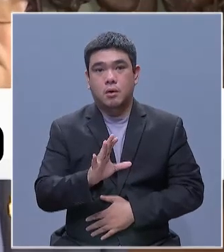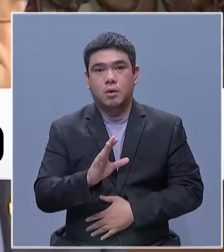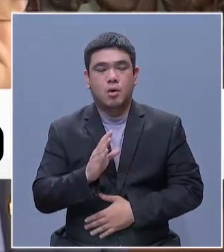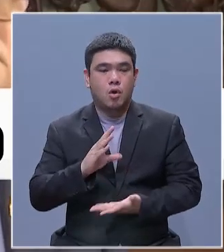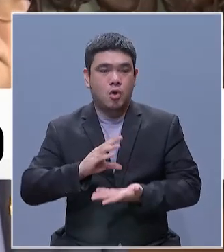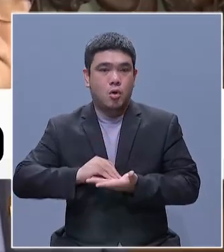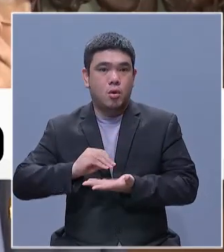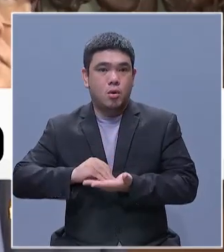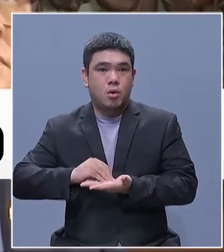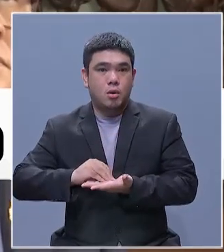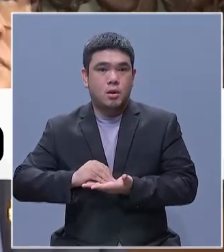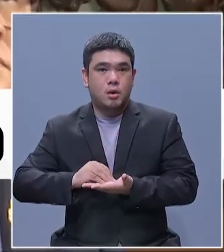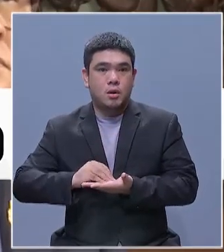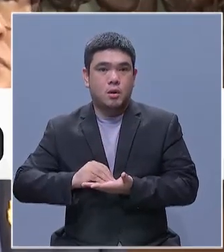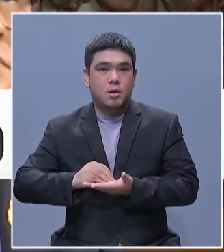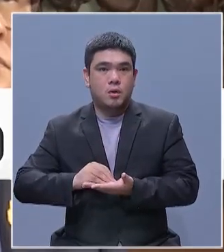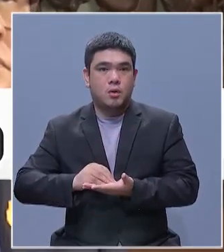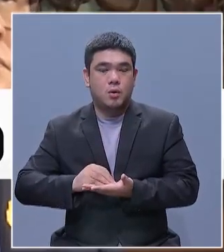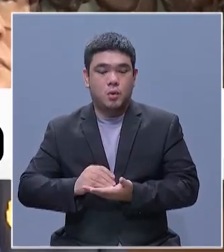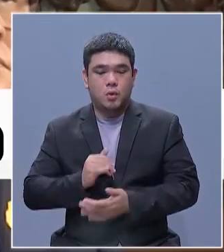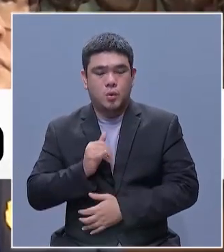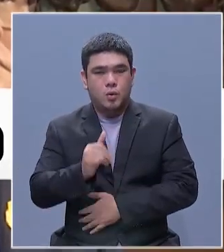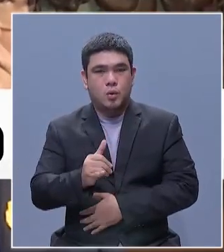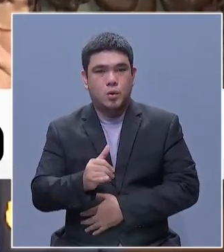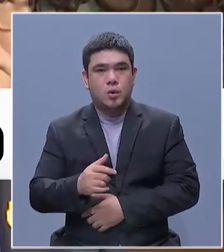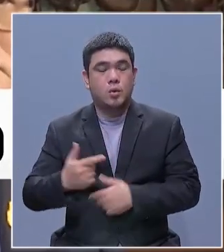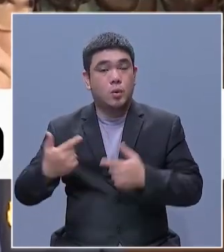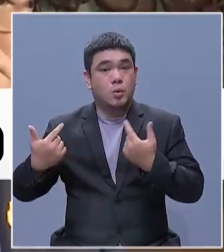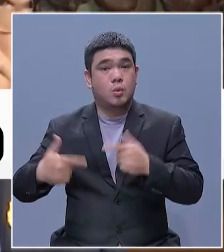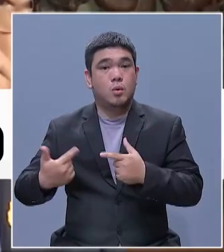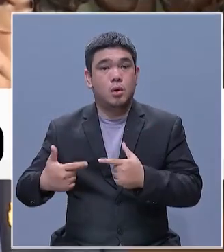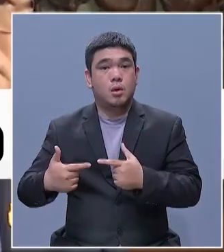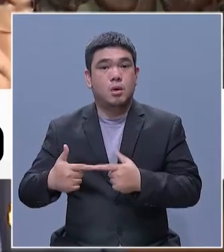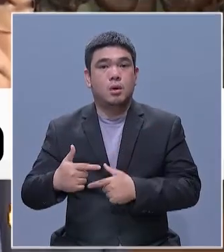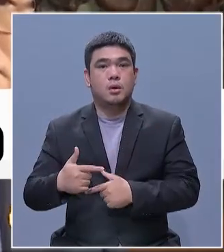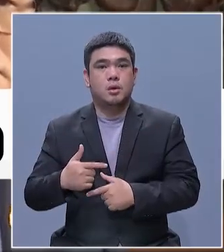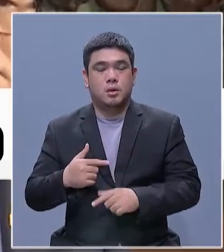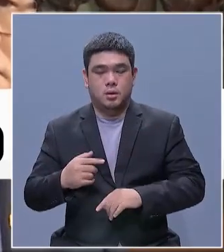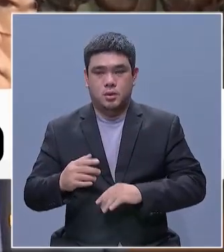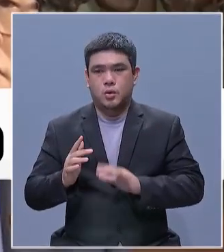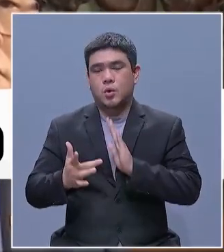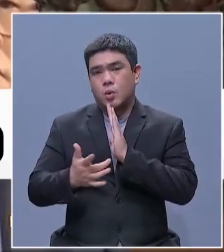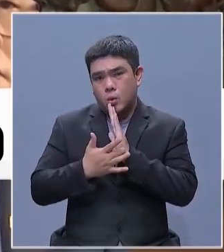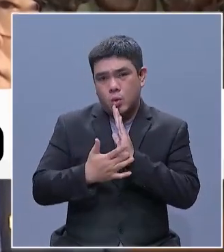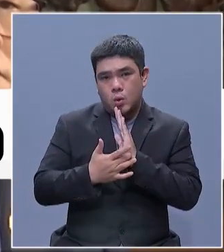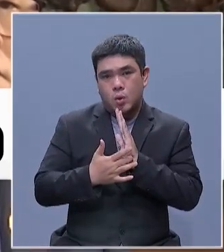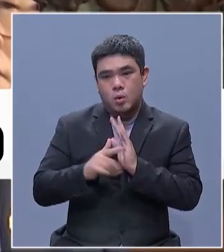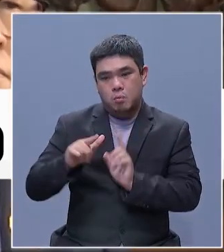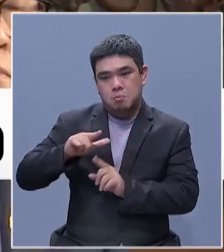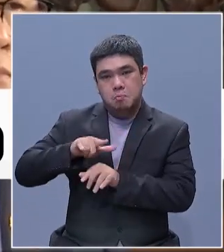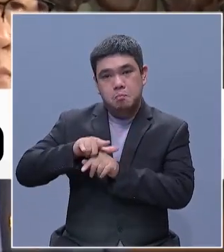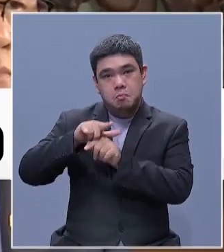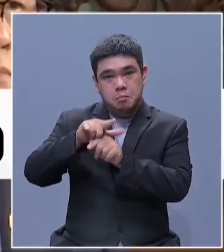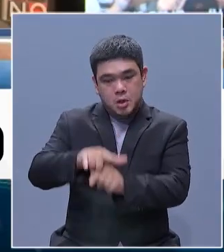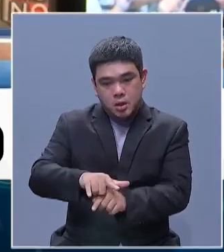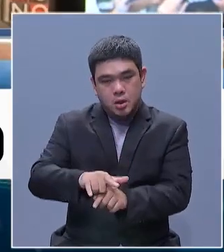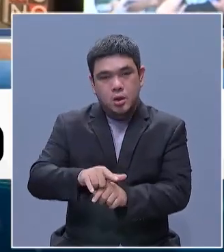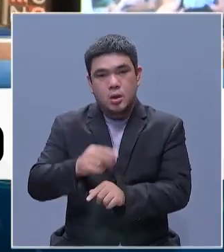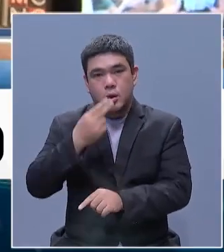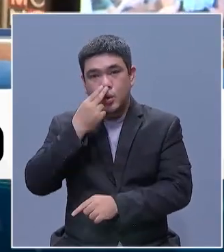ข้อมูลมาว่าอาจจะขยายวงไปก็เพราะว่าเริ่มมีการทำสงครามทางด้านไซเบอร์กับทางด้านใช้โดรนมาเกี่ยวข้องด้วยน